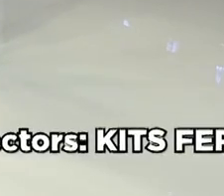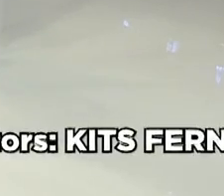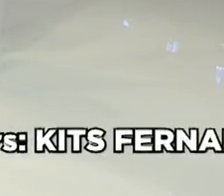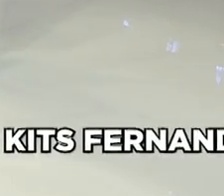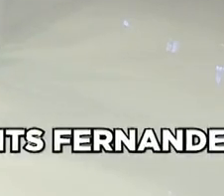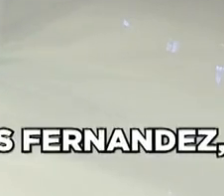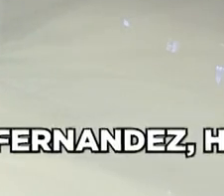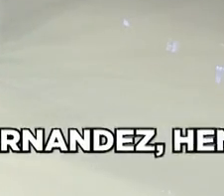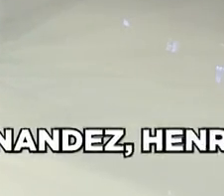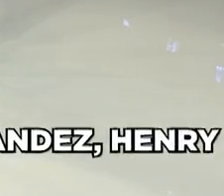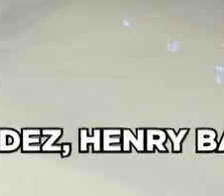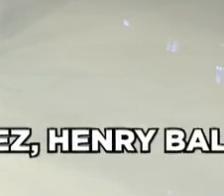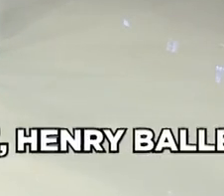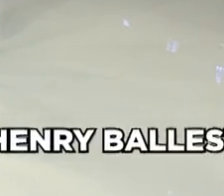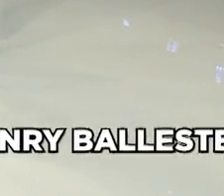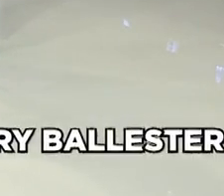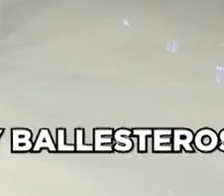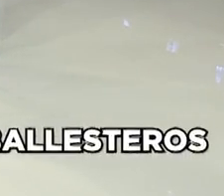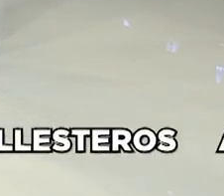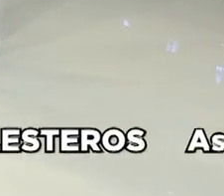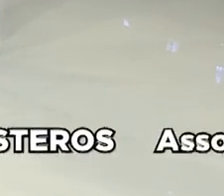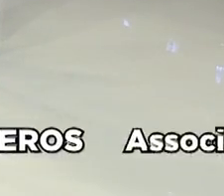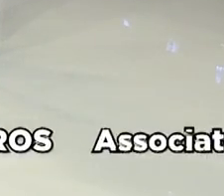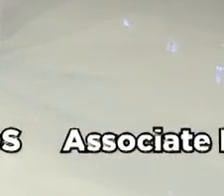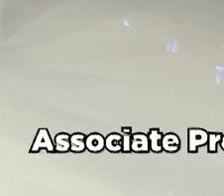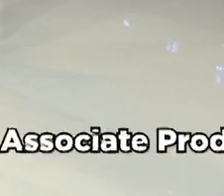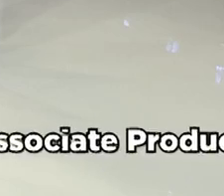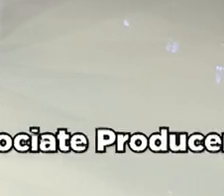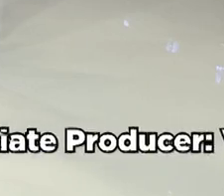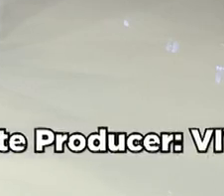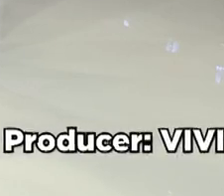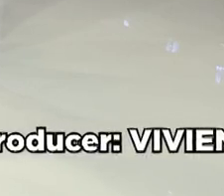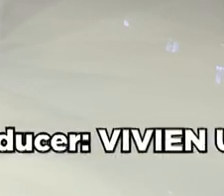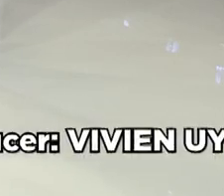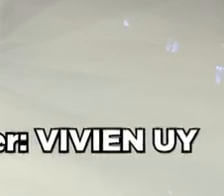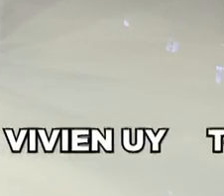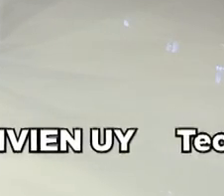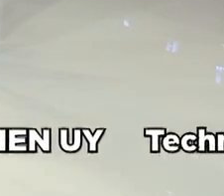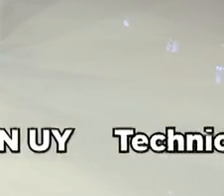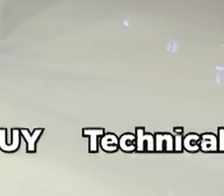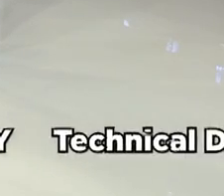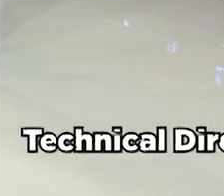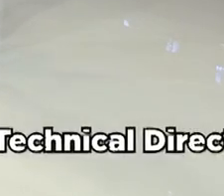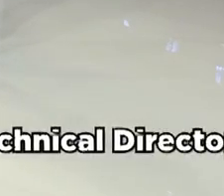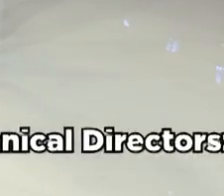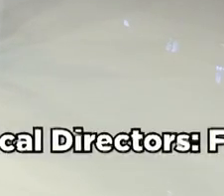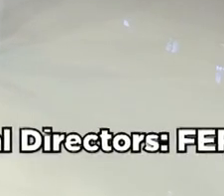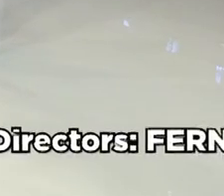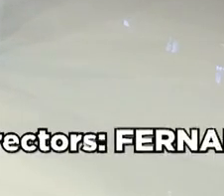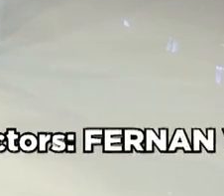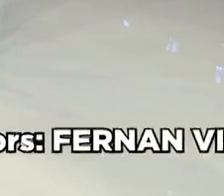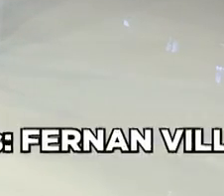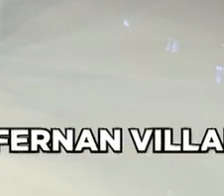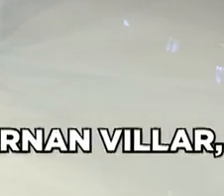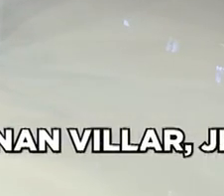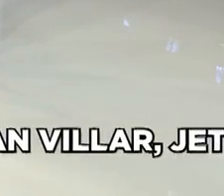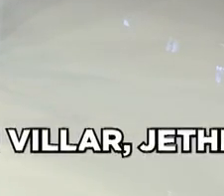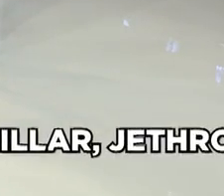Kaya. Pero pwede ka na, alam mo, pwede ka lumaban, ha? Saan doon? Kay Bel. Belia